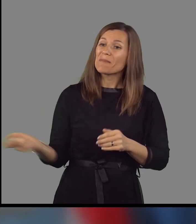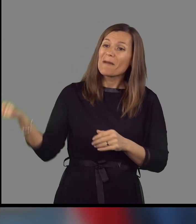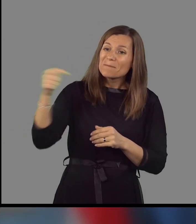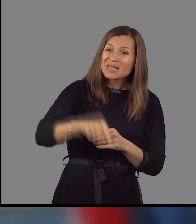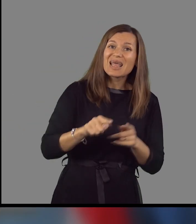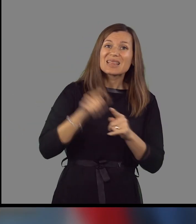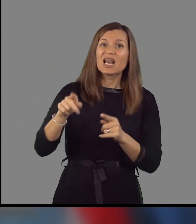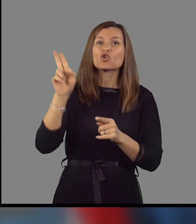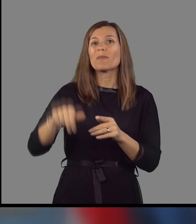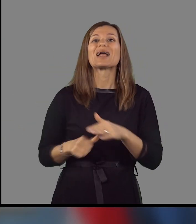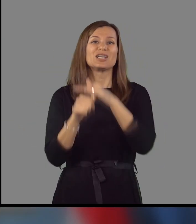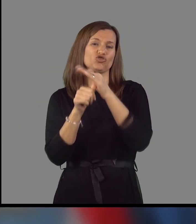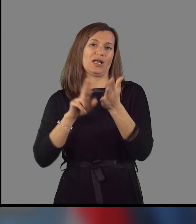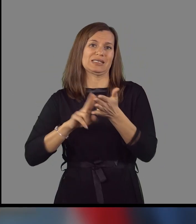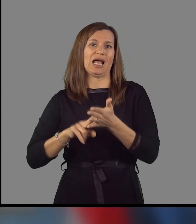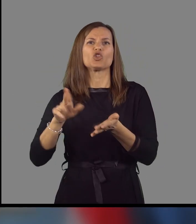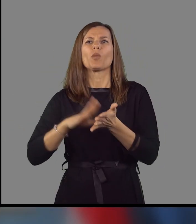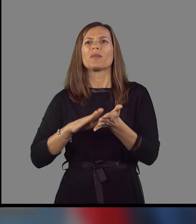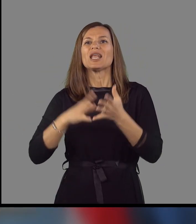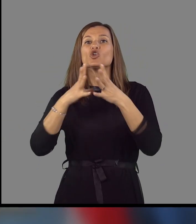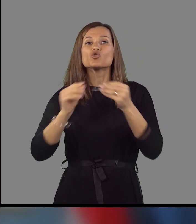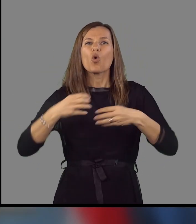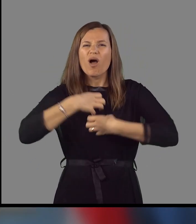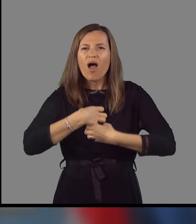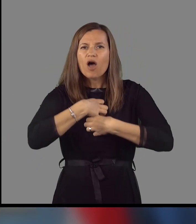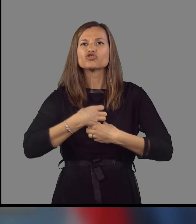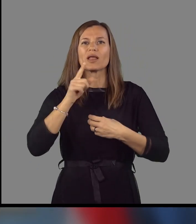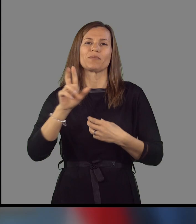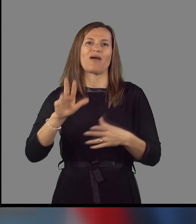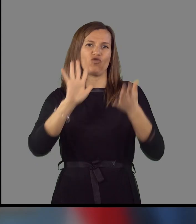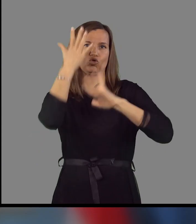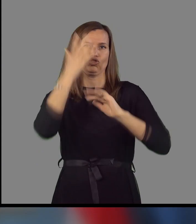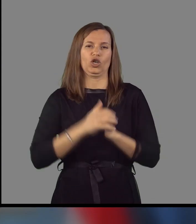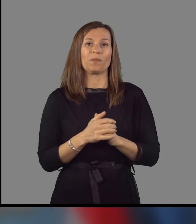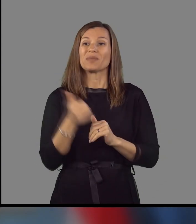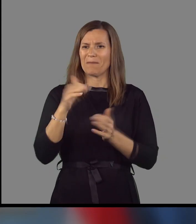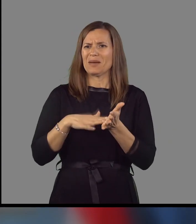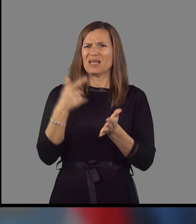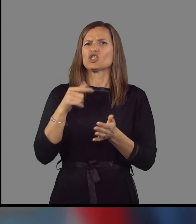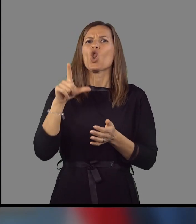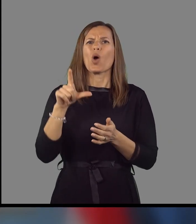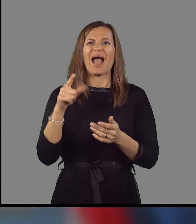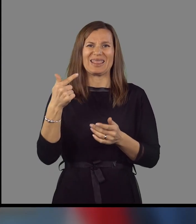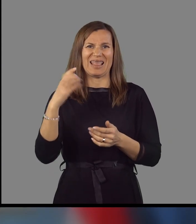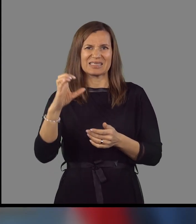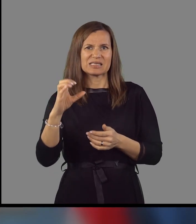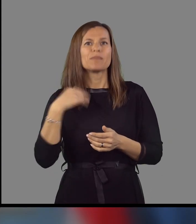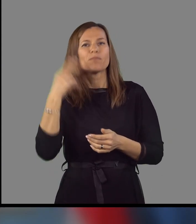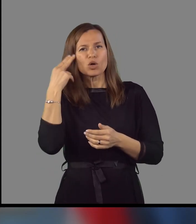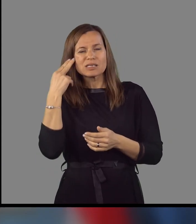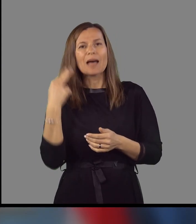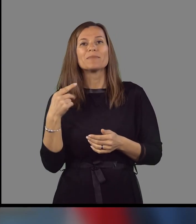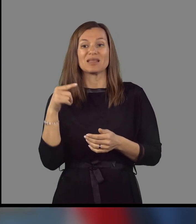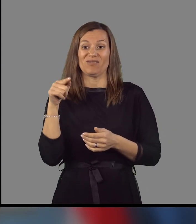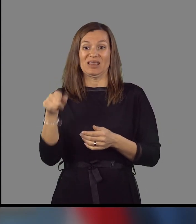ko ima klinične znake, torej, ko kašlja, suho kašlja, ima vročino. Primer iz Logatca